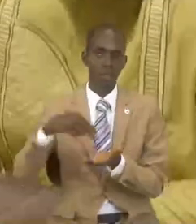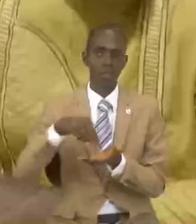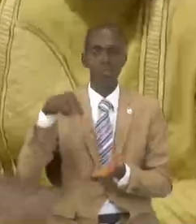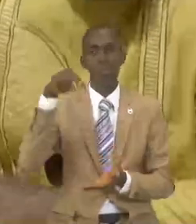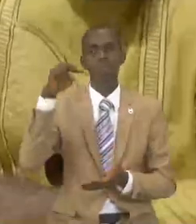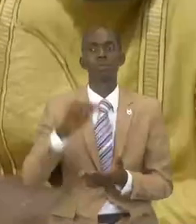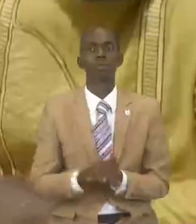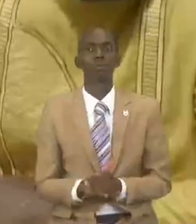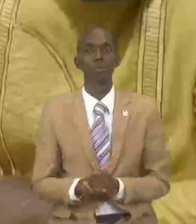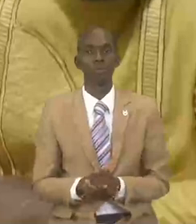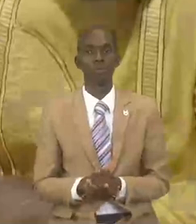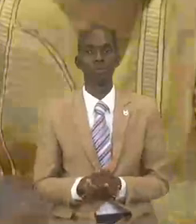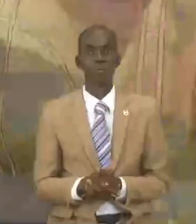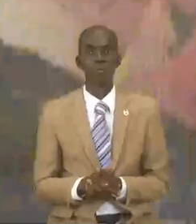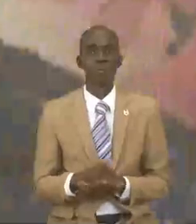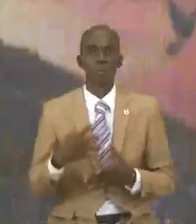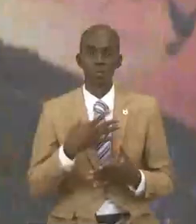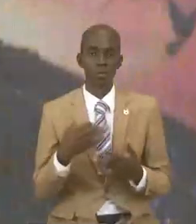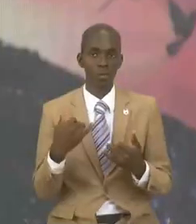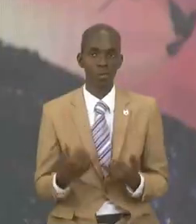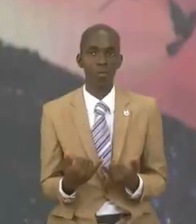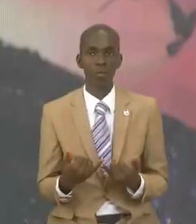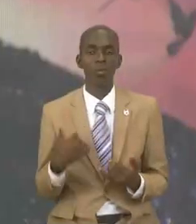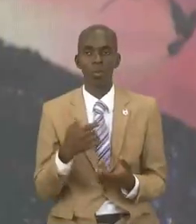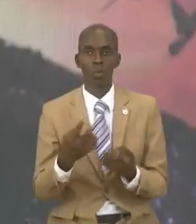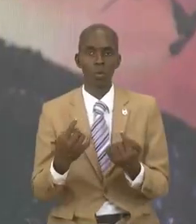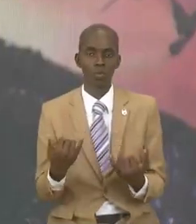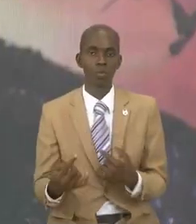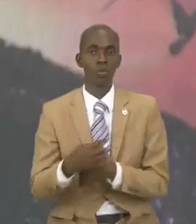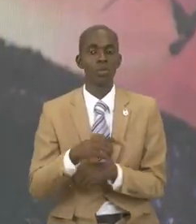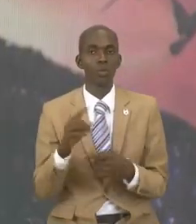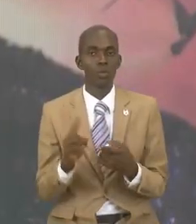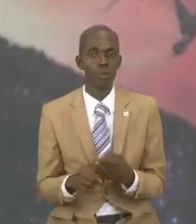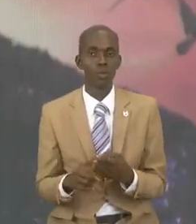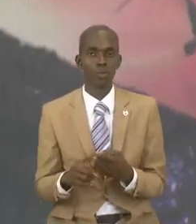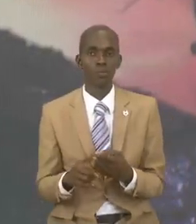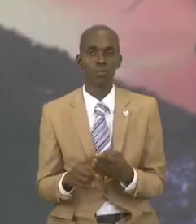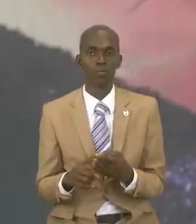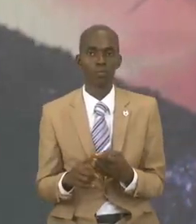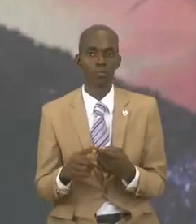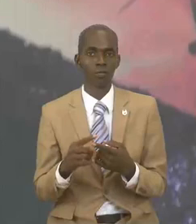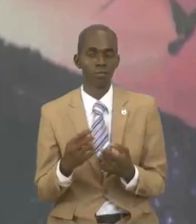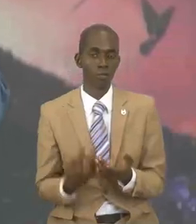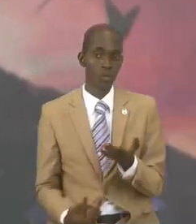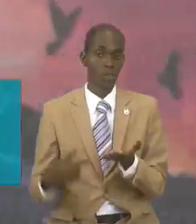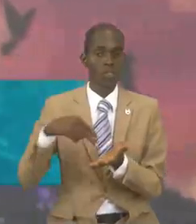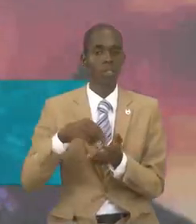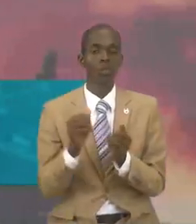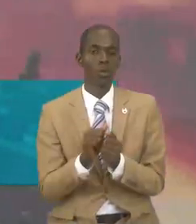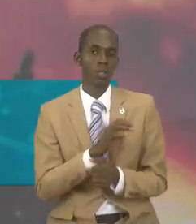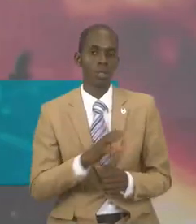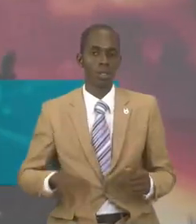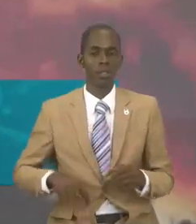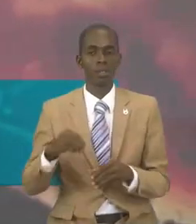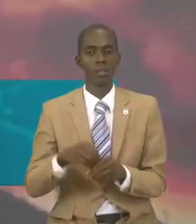résurrection ». Donc, nous venons ce jour pour être ressuscités avec Christ. Nous allons